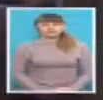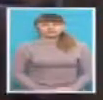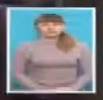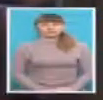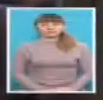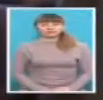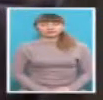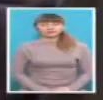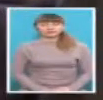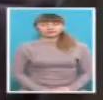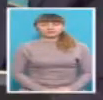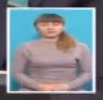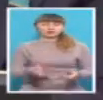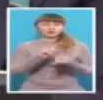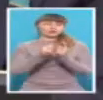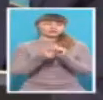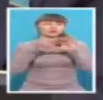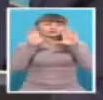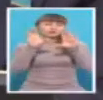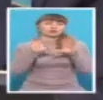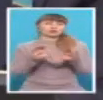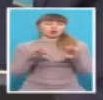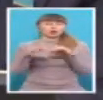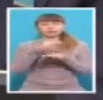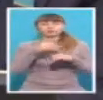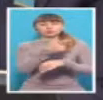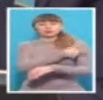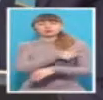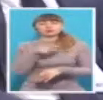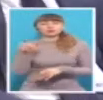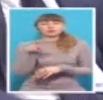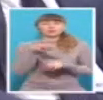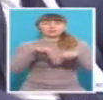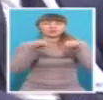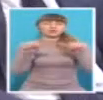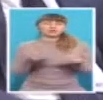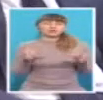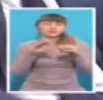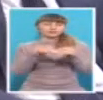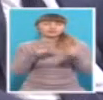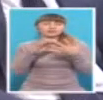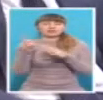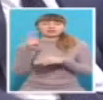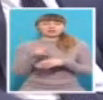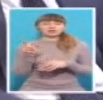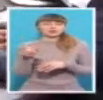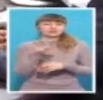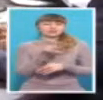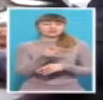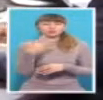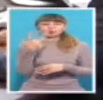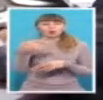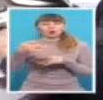Бірлесе пішкен тон келте болмас. Қостанайда парламент мәжілісінің депутаттары, ауыл шаруашылығы министрлігі мен үш облыстың тауар